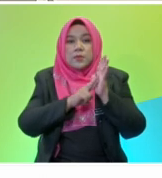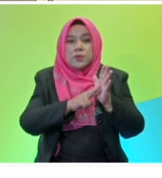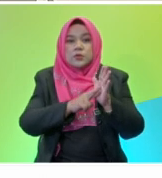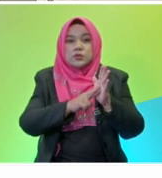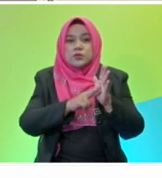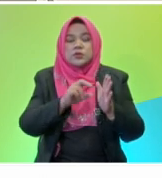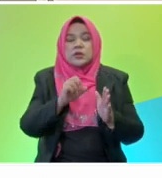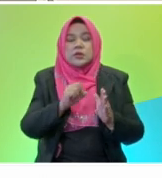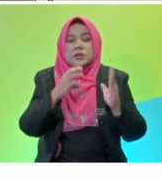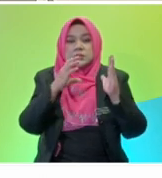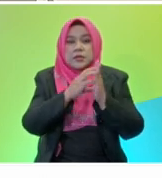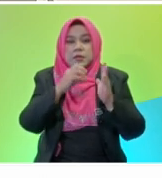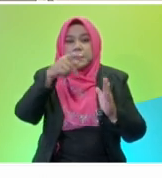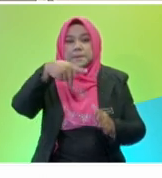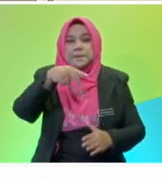prestasi